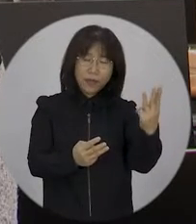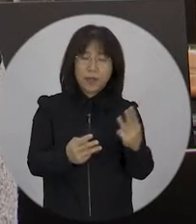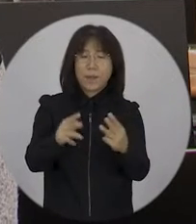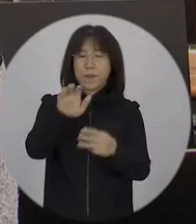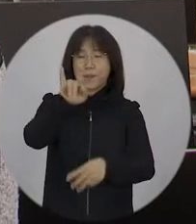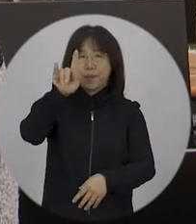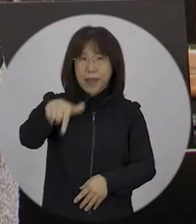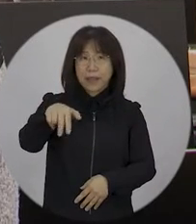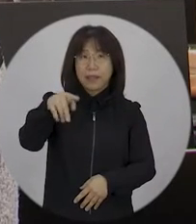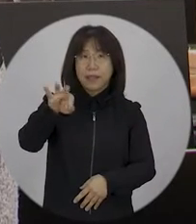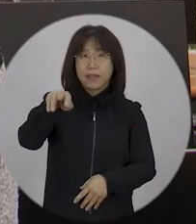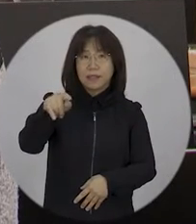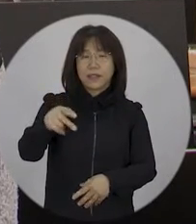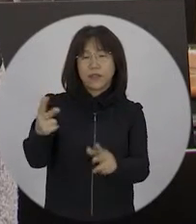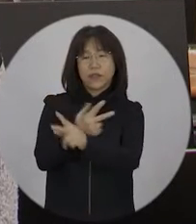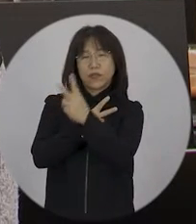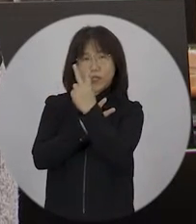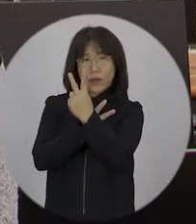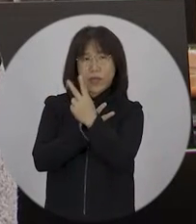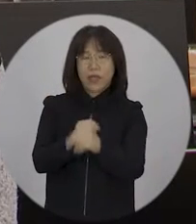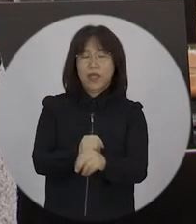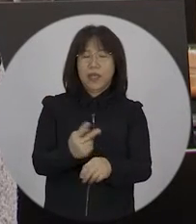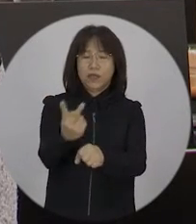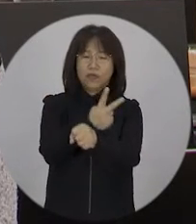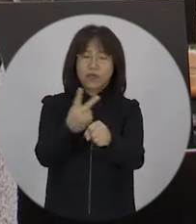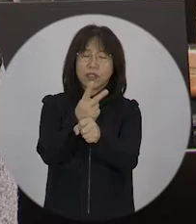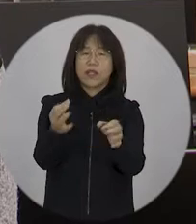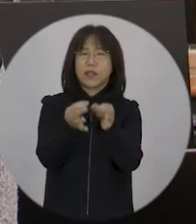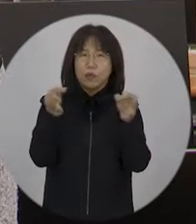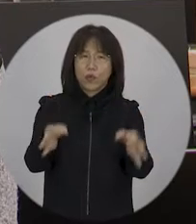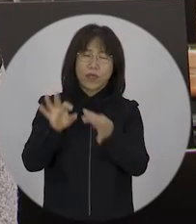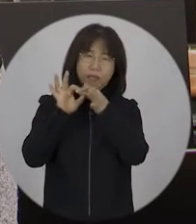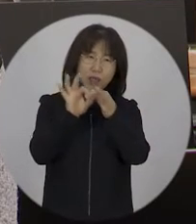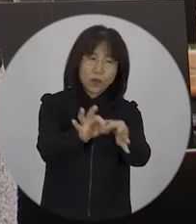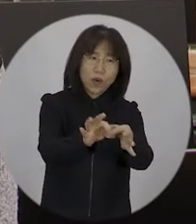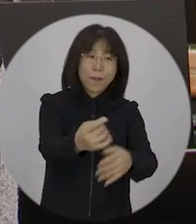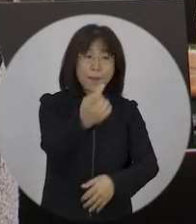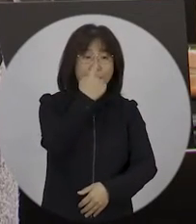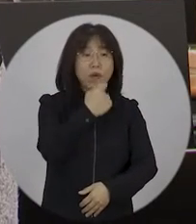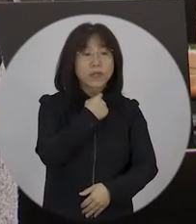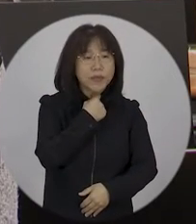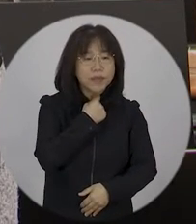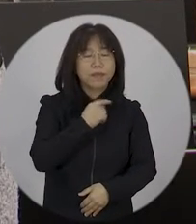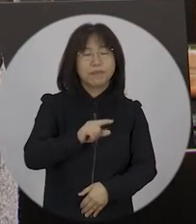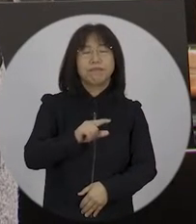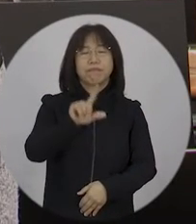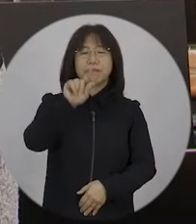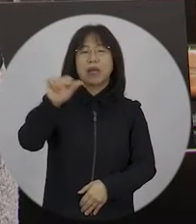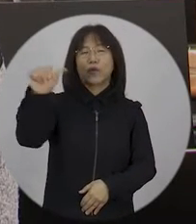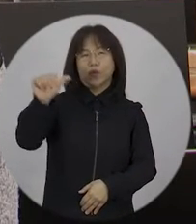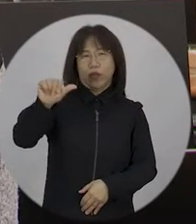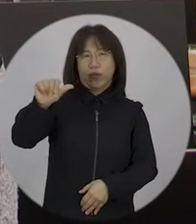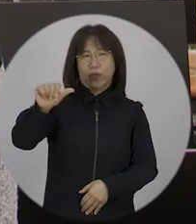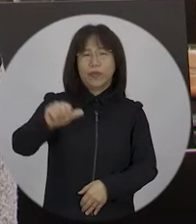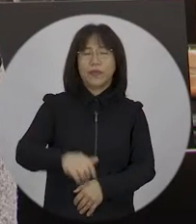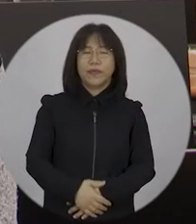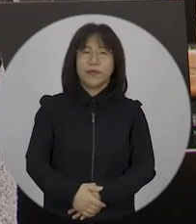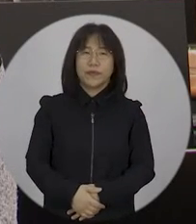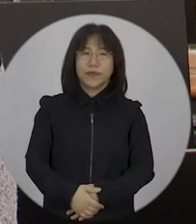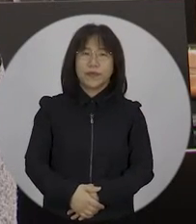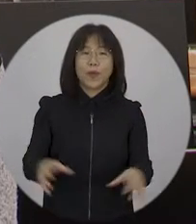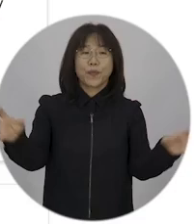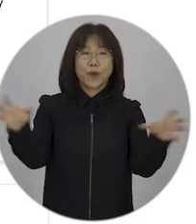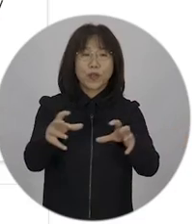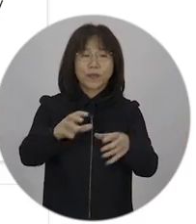3회, 팟캐스트 강좌는 주 2회, 오전 10시부터 2시간 동안 열립니다. 두 강좌 모두 수강료는